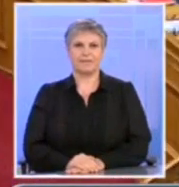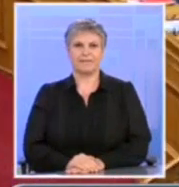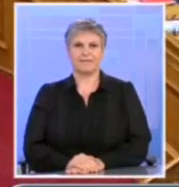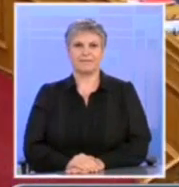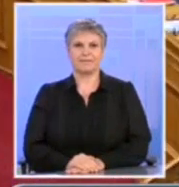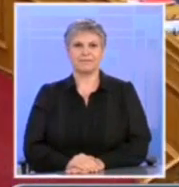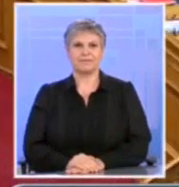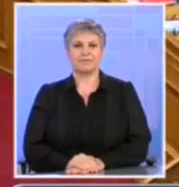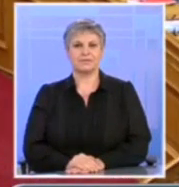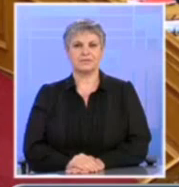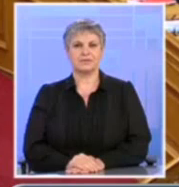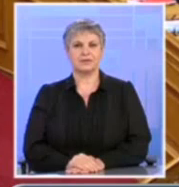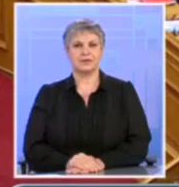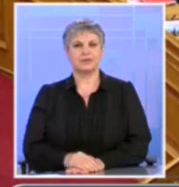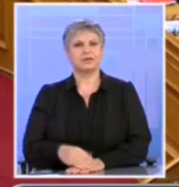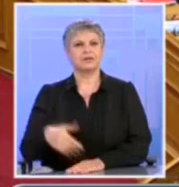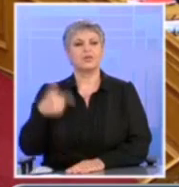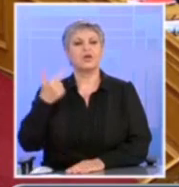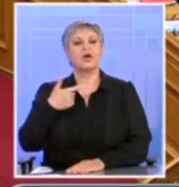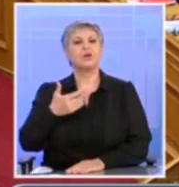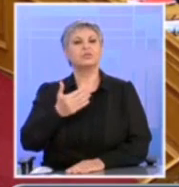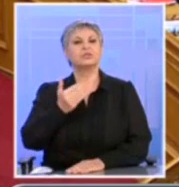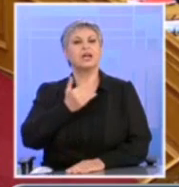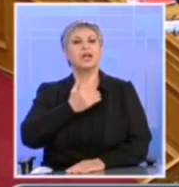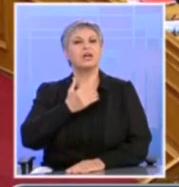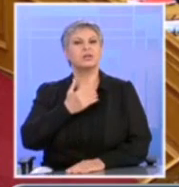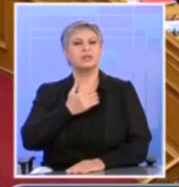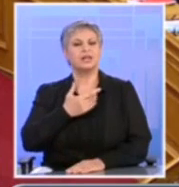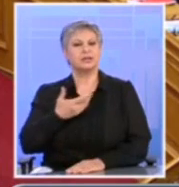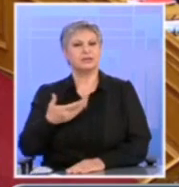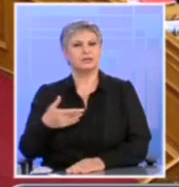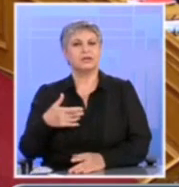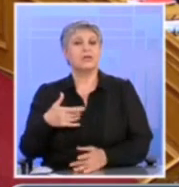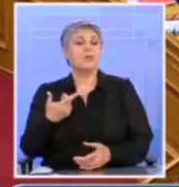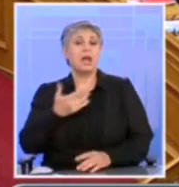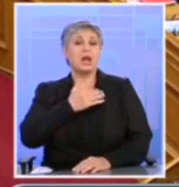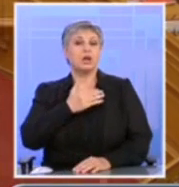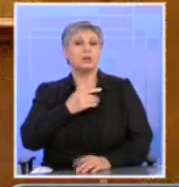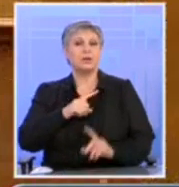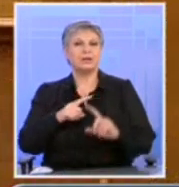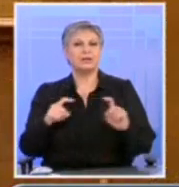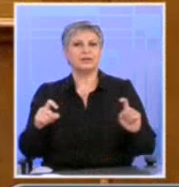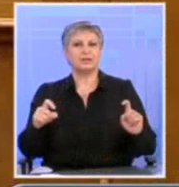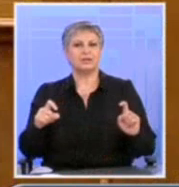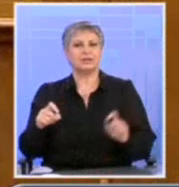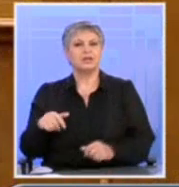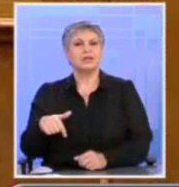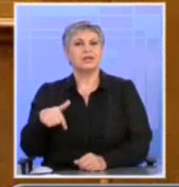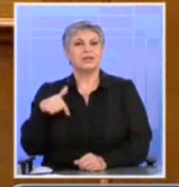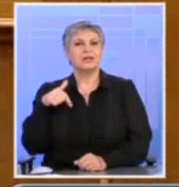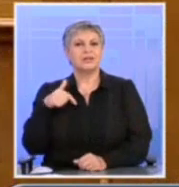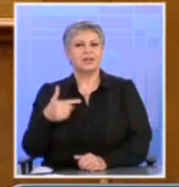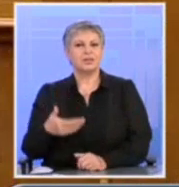Το μόνο που θα έλεγα επιπλέον είναι ότι για το συγγνώμη που